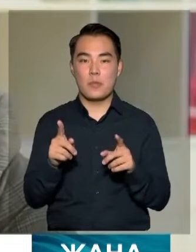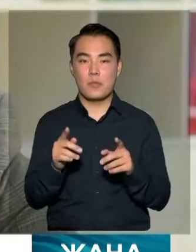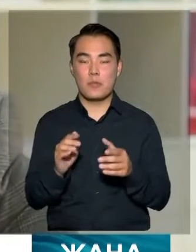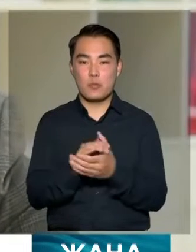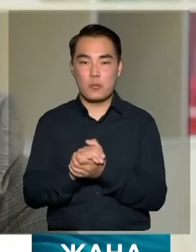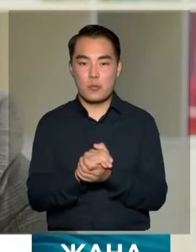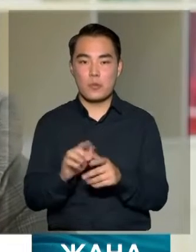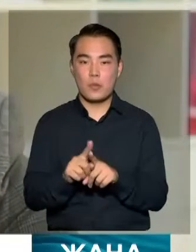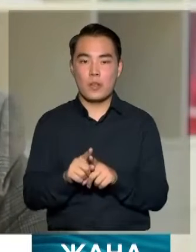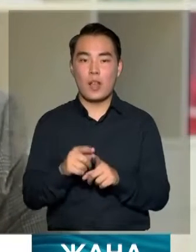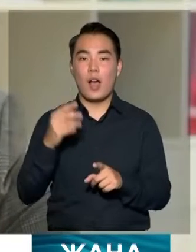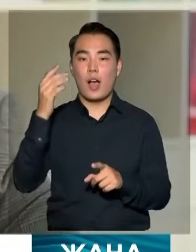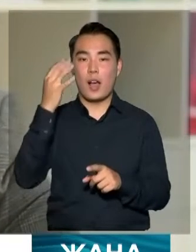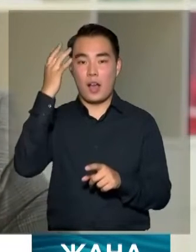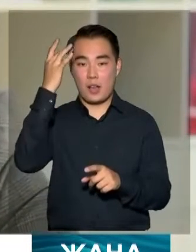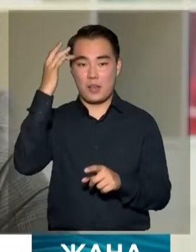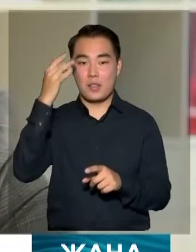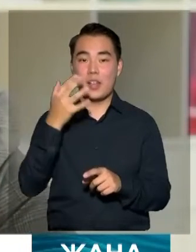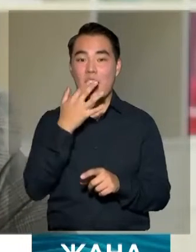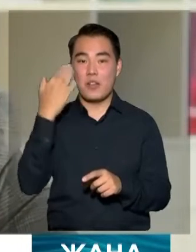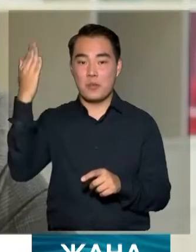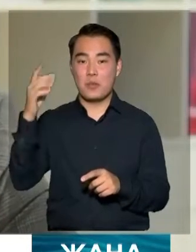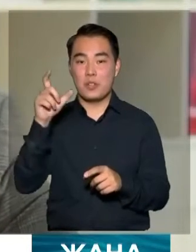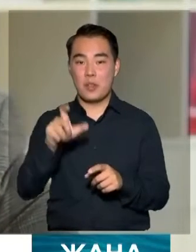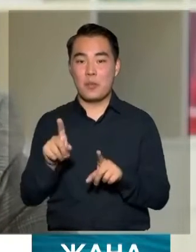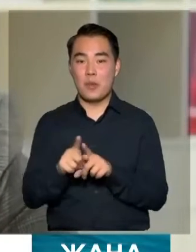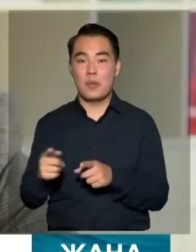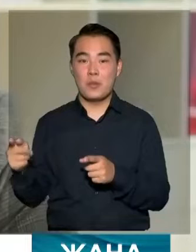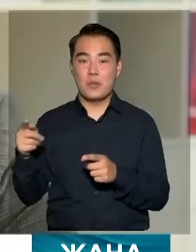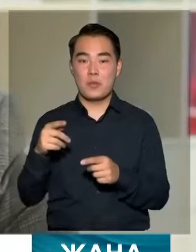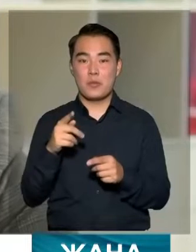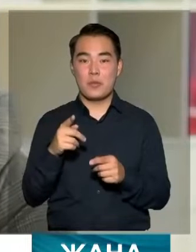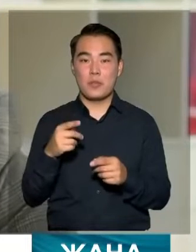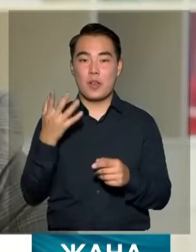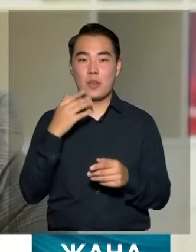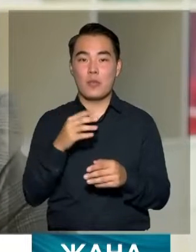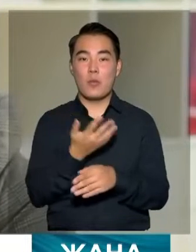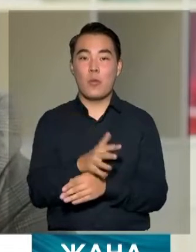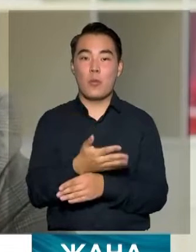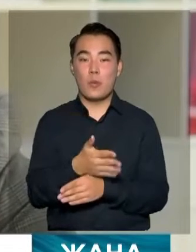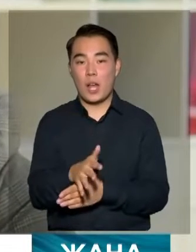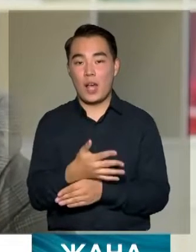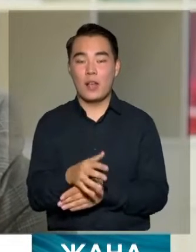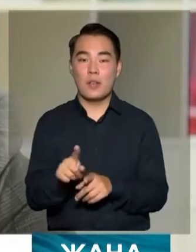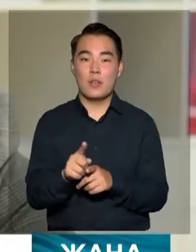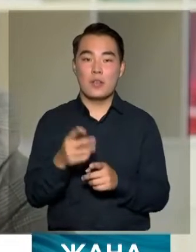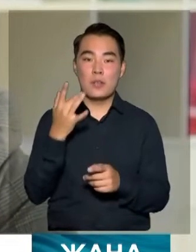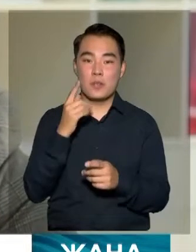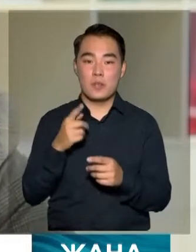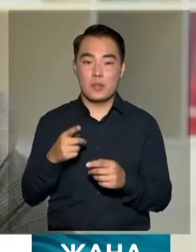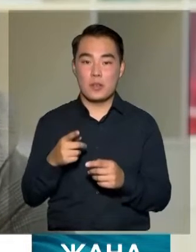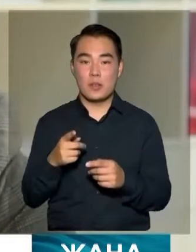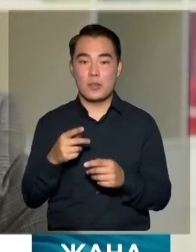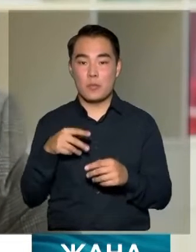Бірақ мен шетел адам болғандықтан, мен көшеде болғанда проблем ешқашан.